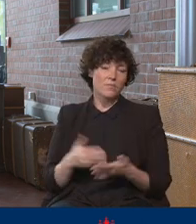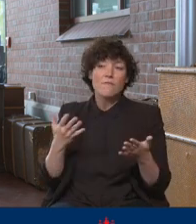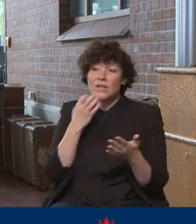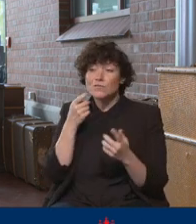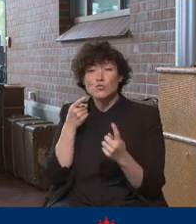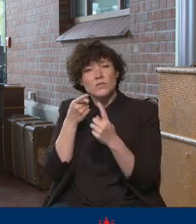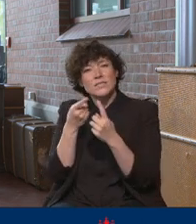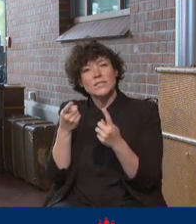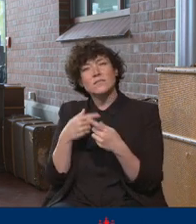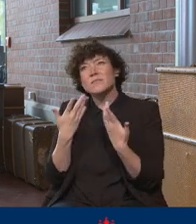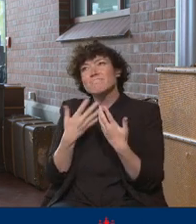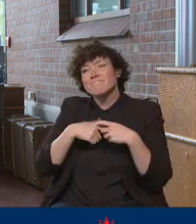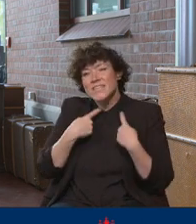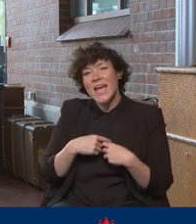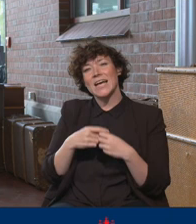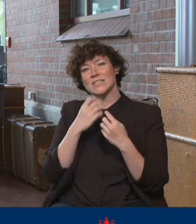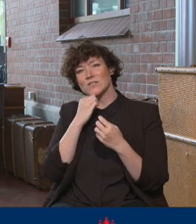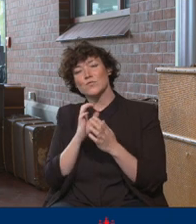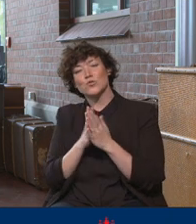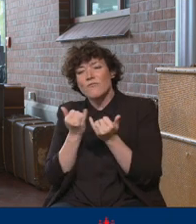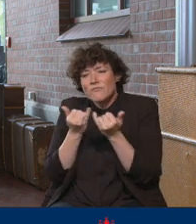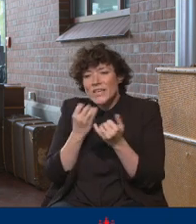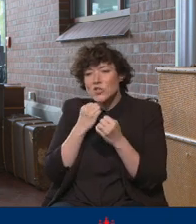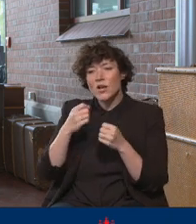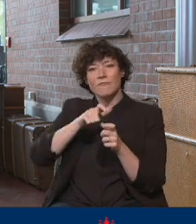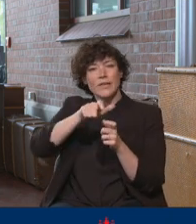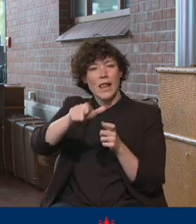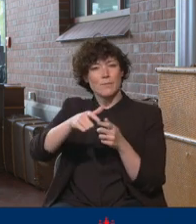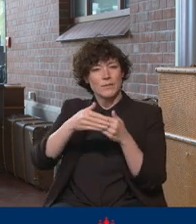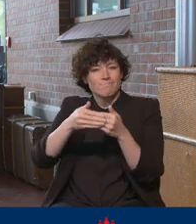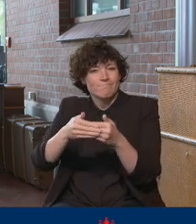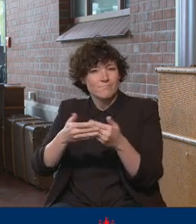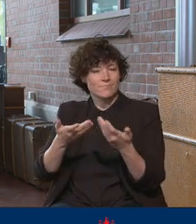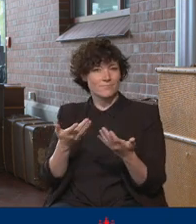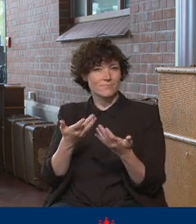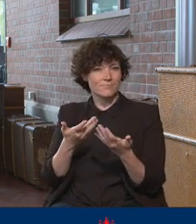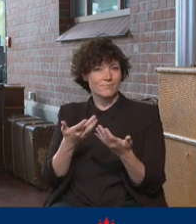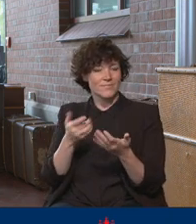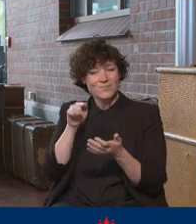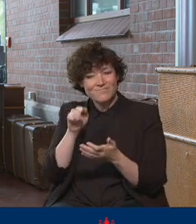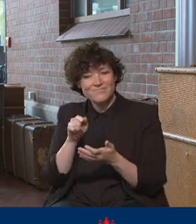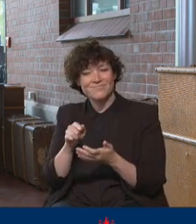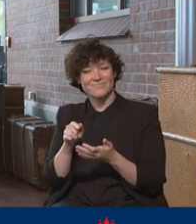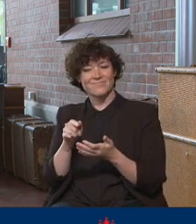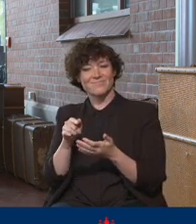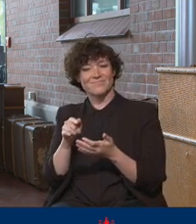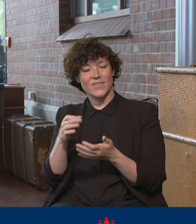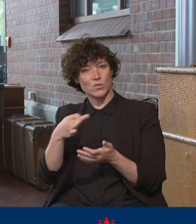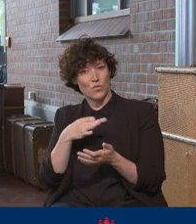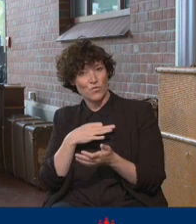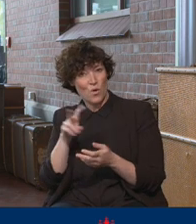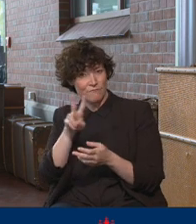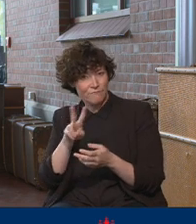irgendwie vorhanden ist wie schaffen wir es denn an die elbe heranzukommen diese stelle ist wirklich sehr von großer bedeutung für die